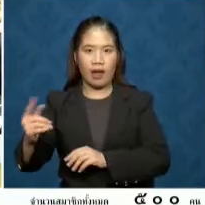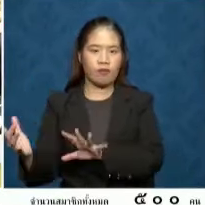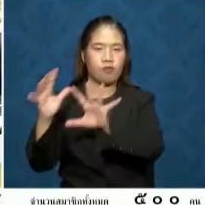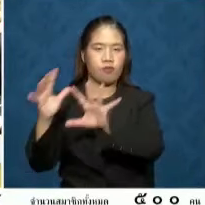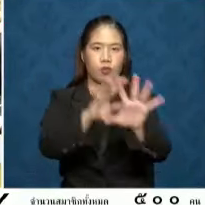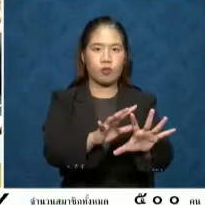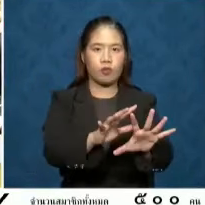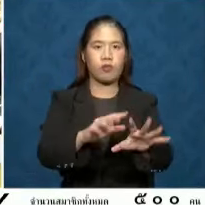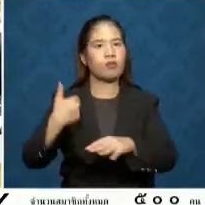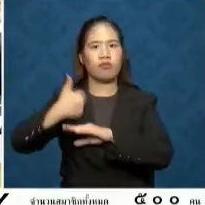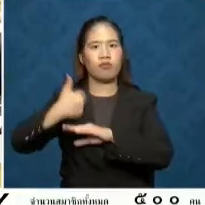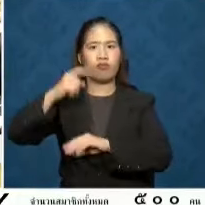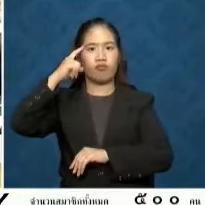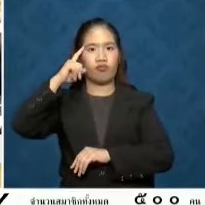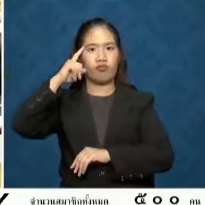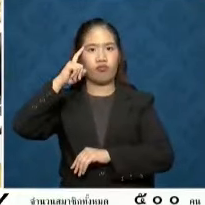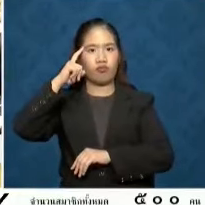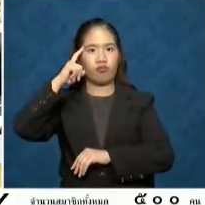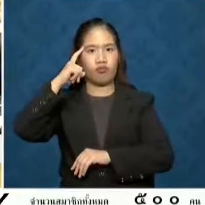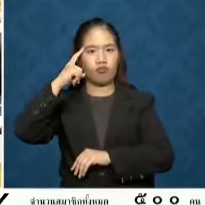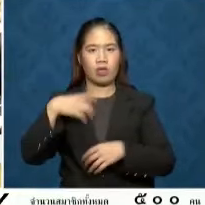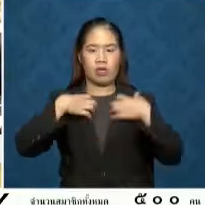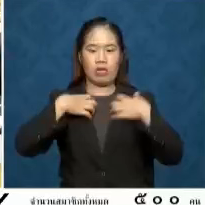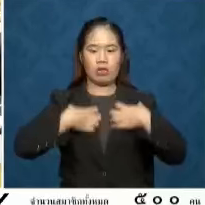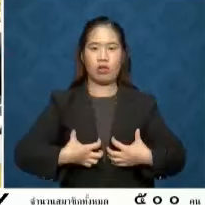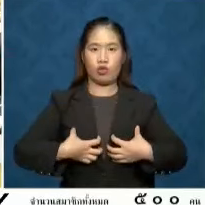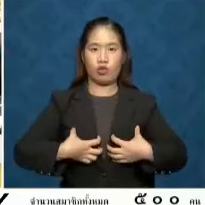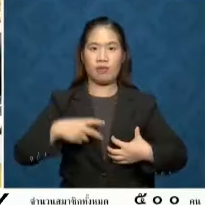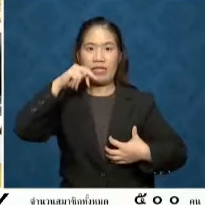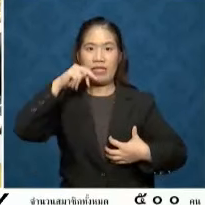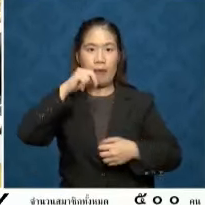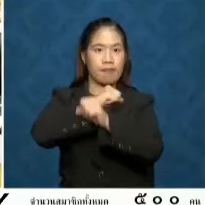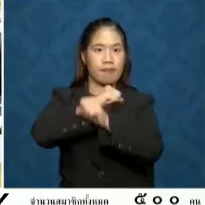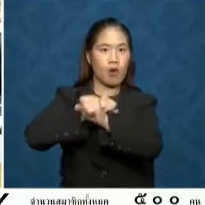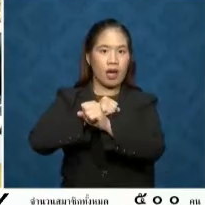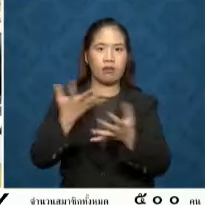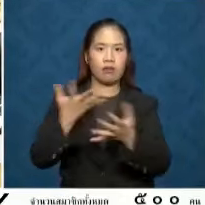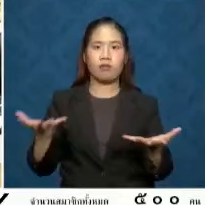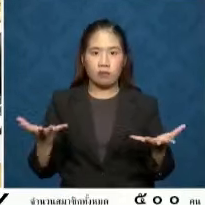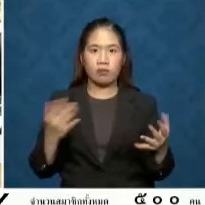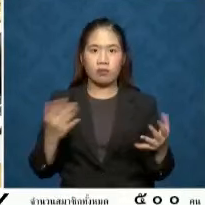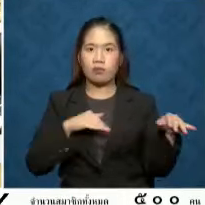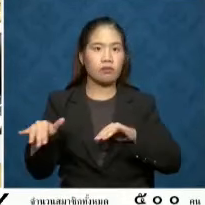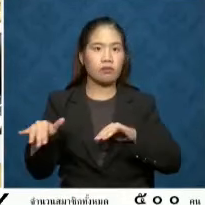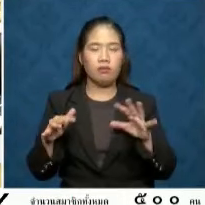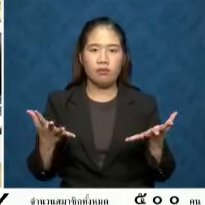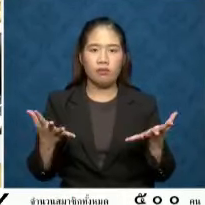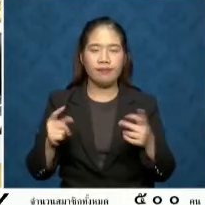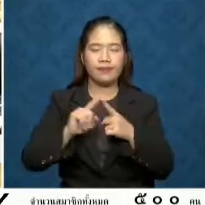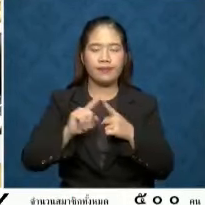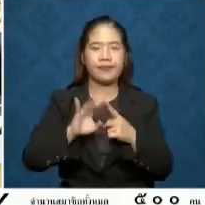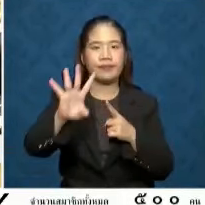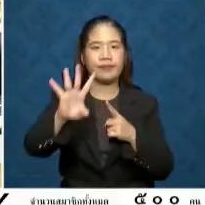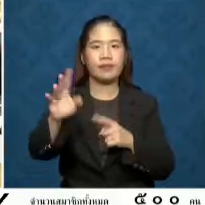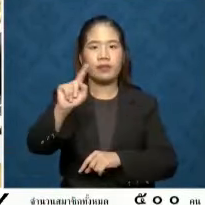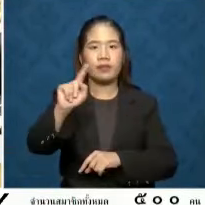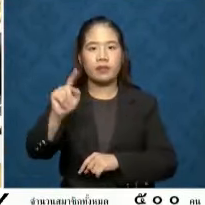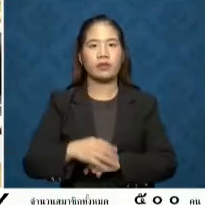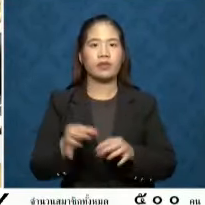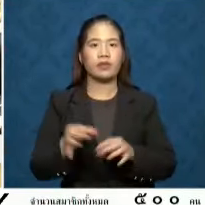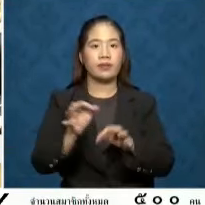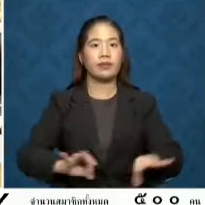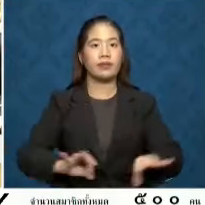ว่าจะมีคนมาขึ้นเสื้อชูชีพที่ไม่ได้เตรียมก็เป็นความรับผิดชอบของกองเรือยุทธการอีกเรือที่4นี่คือหัวใจเลยครับ